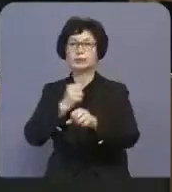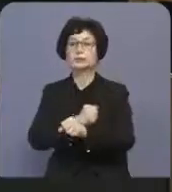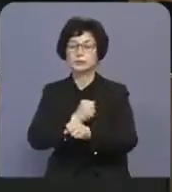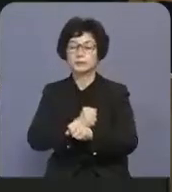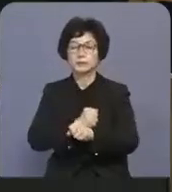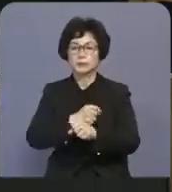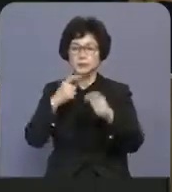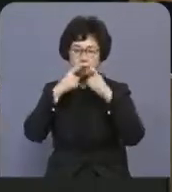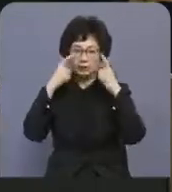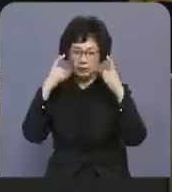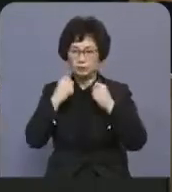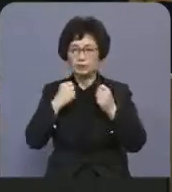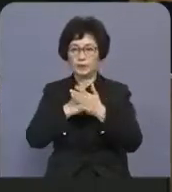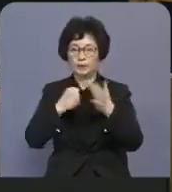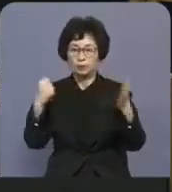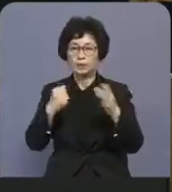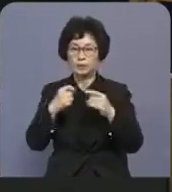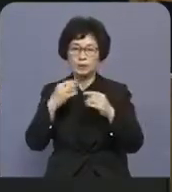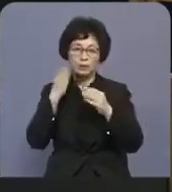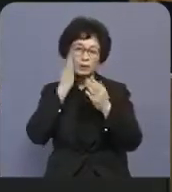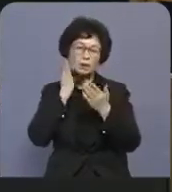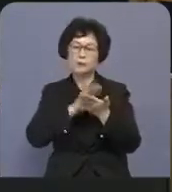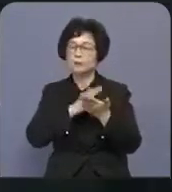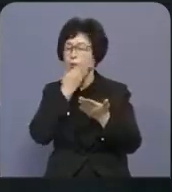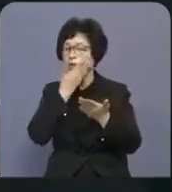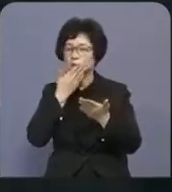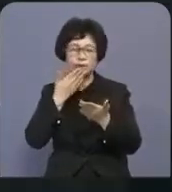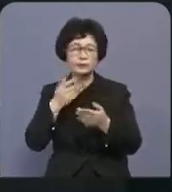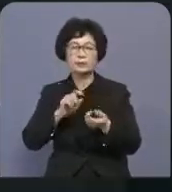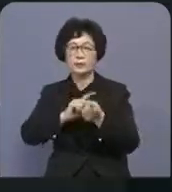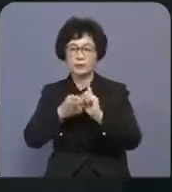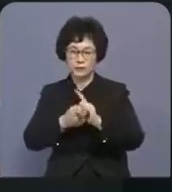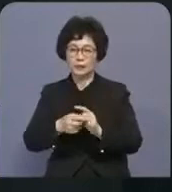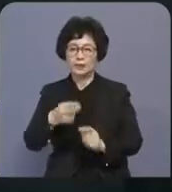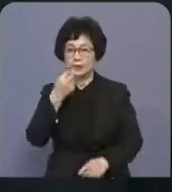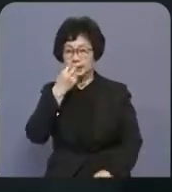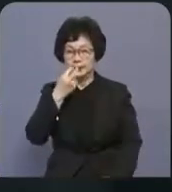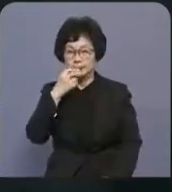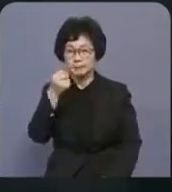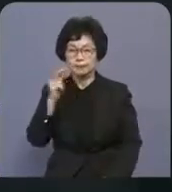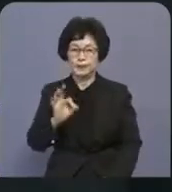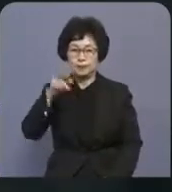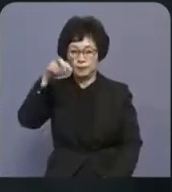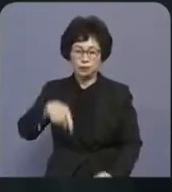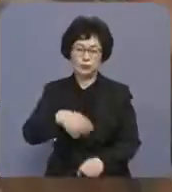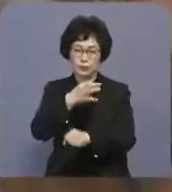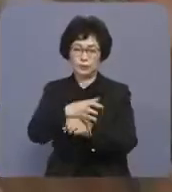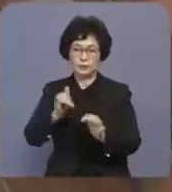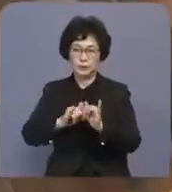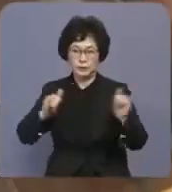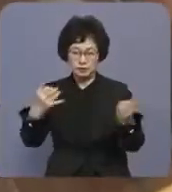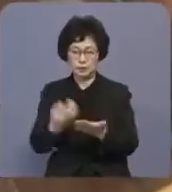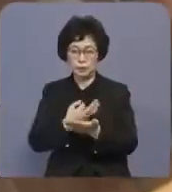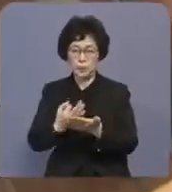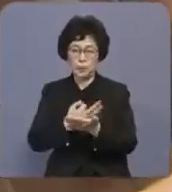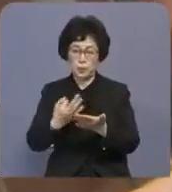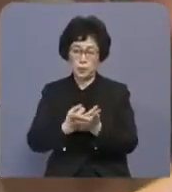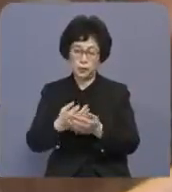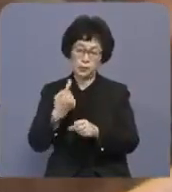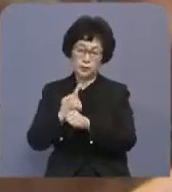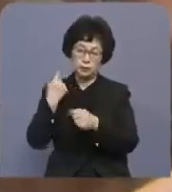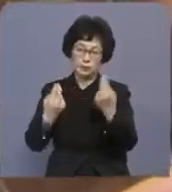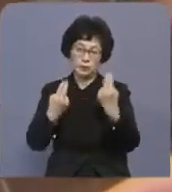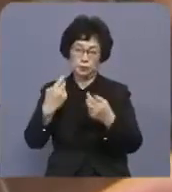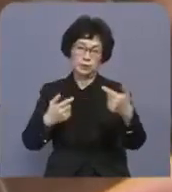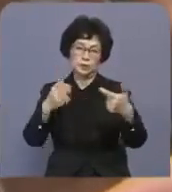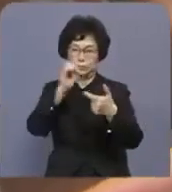또 마스크 착용 탓에 색조 화장품 대신 향수를 찾는 사람이 늘어 이 매장의 매출이 지난해보다